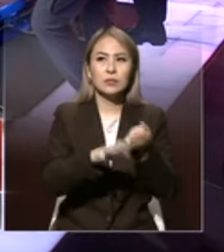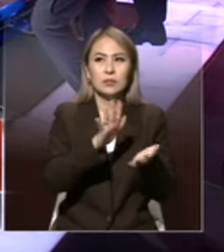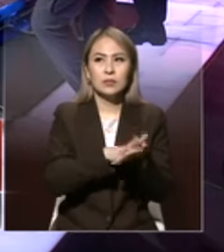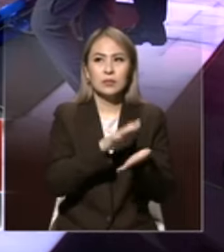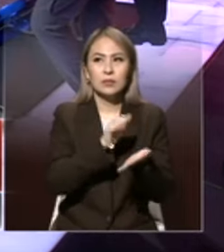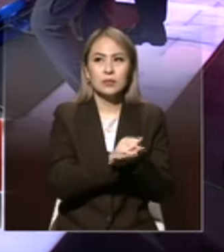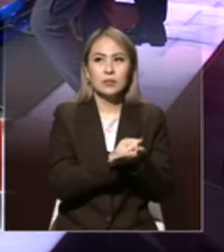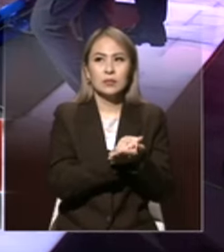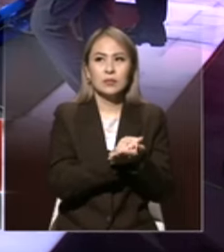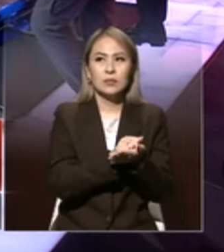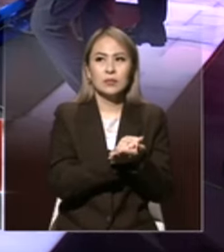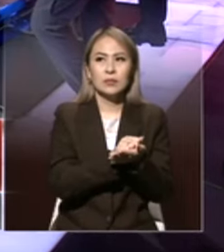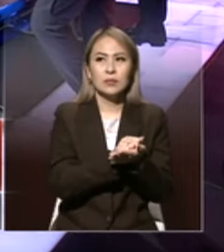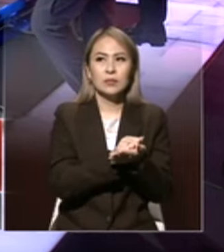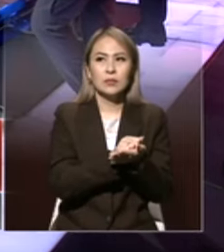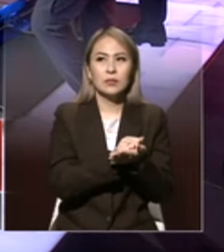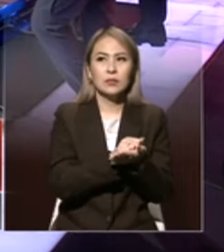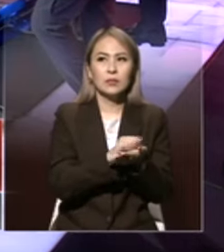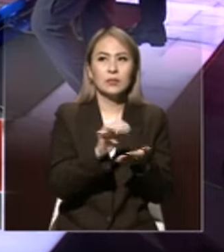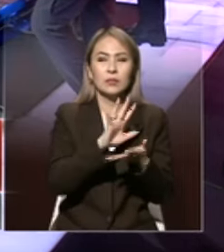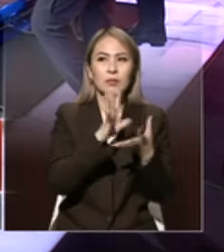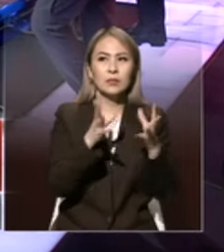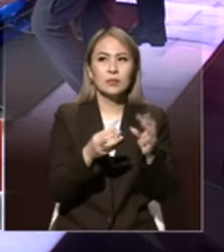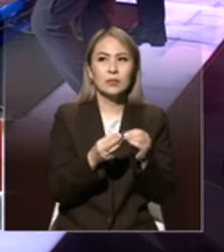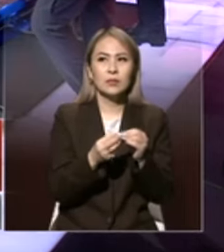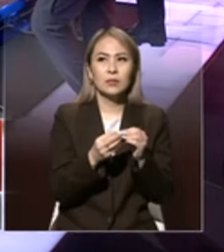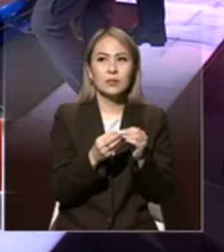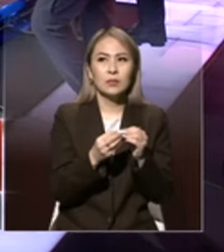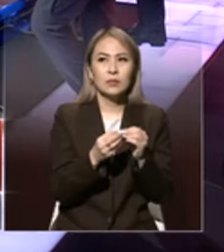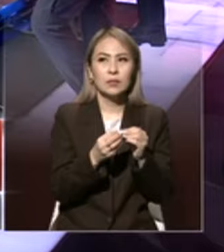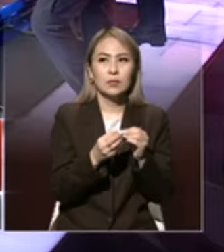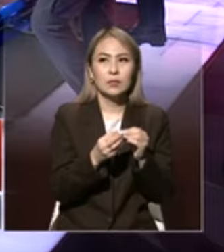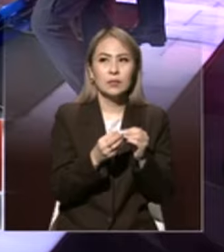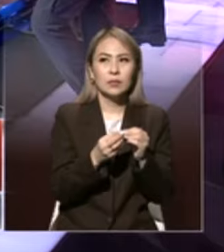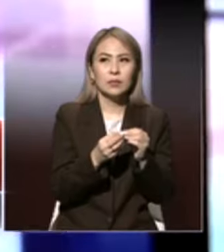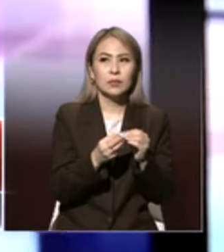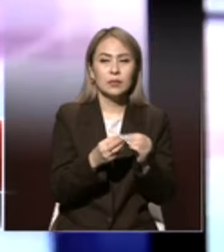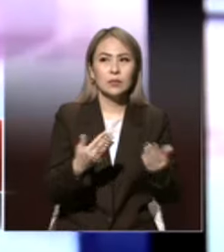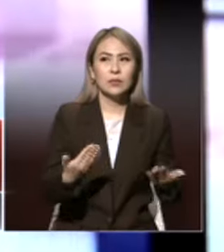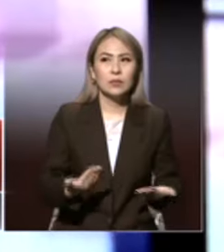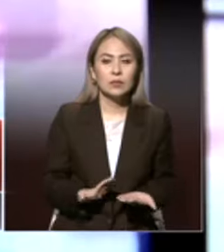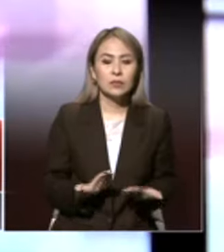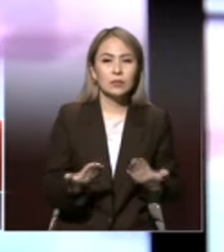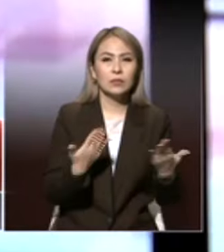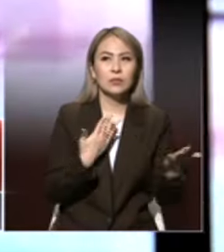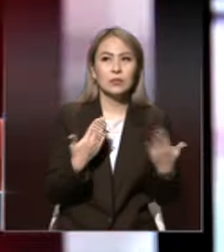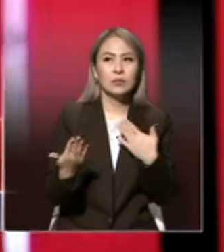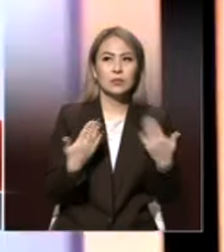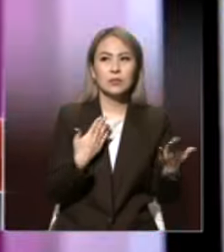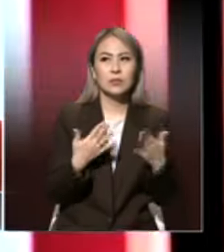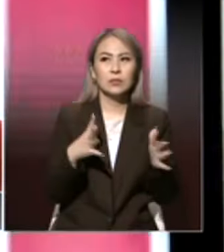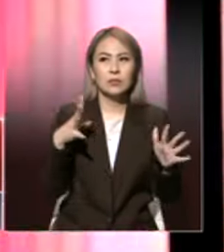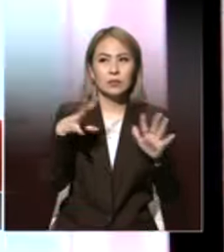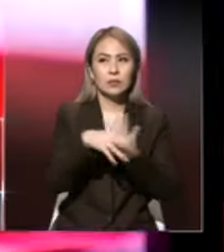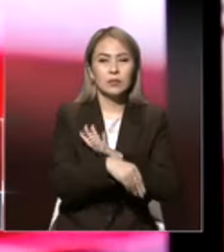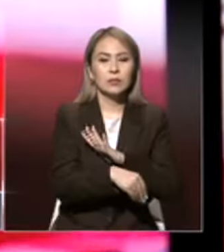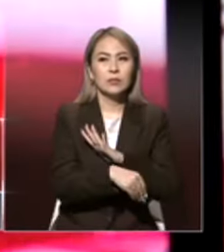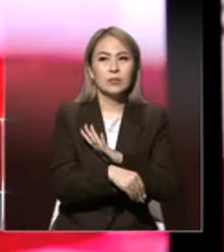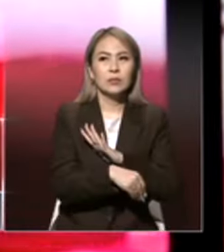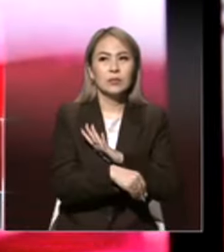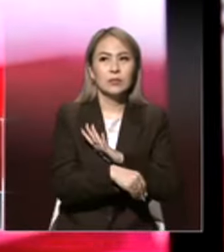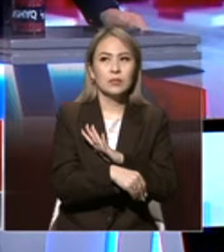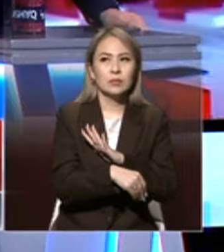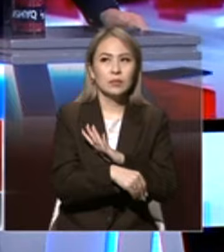Физикалық зорлық зомбылық емес шығар енді? Жоқ, енді жаңа мен айтып кеттім ғой. Жалпы қылмыс айтып. Тұрмыстық қатынастар саласына барлығы жатады деп, иә?